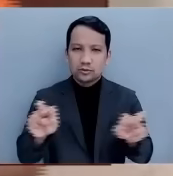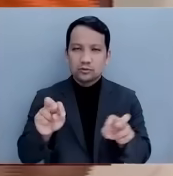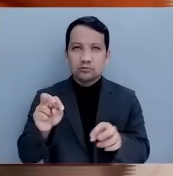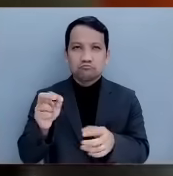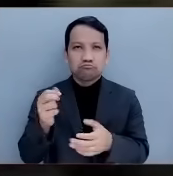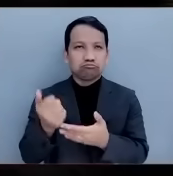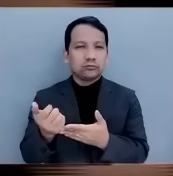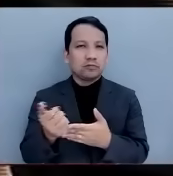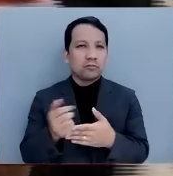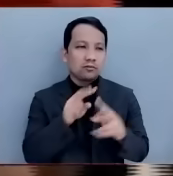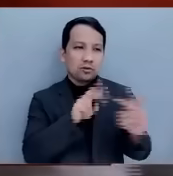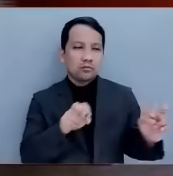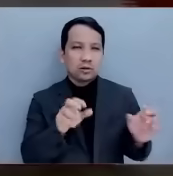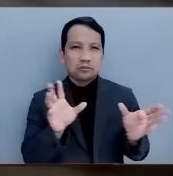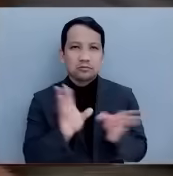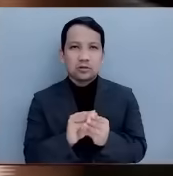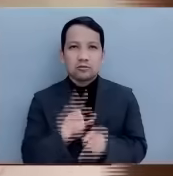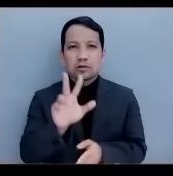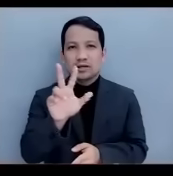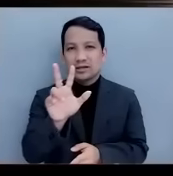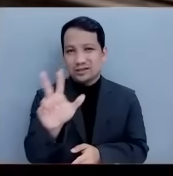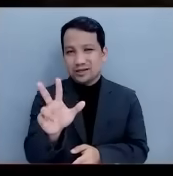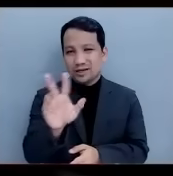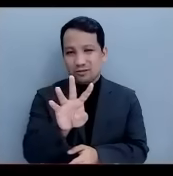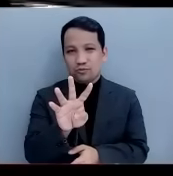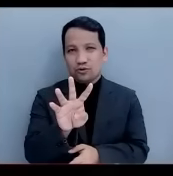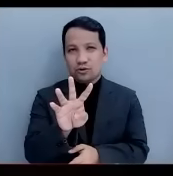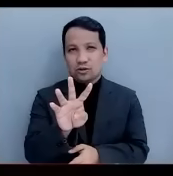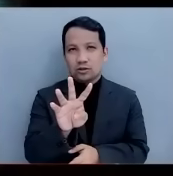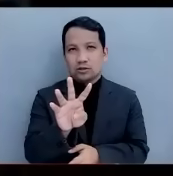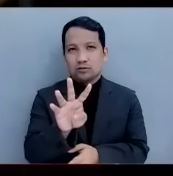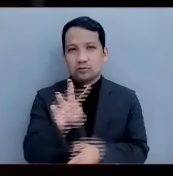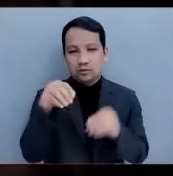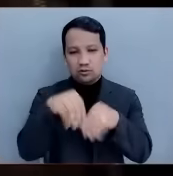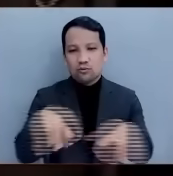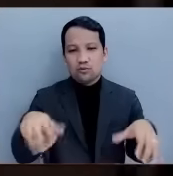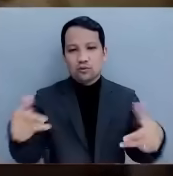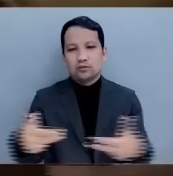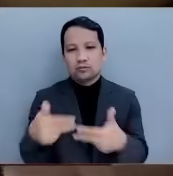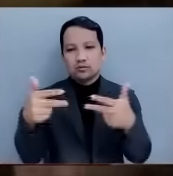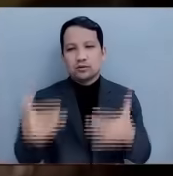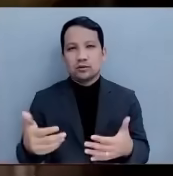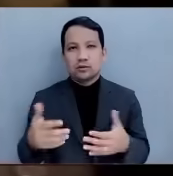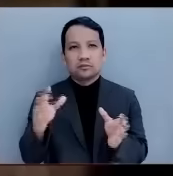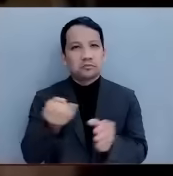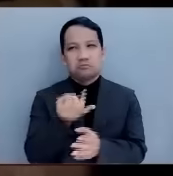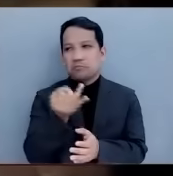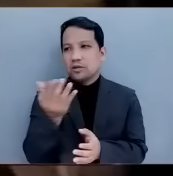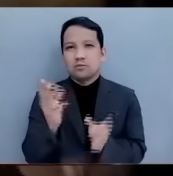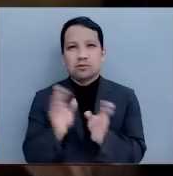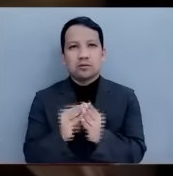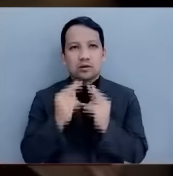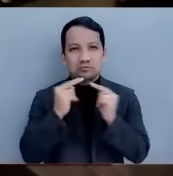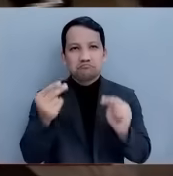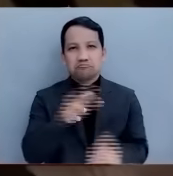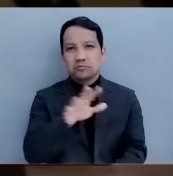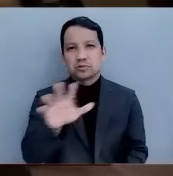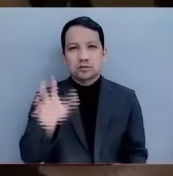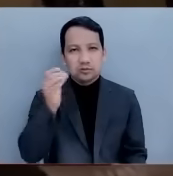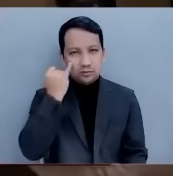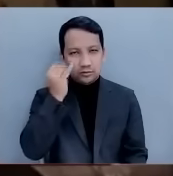pulisya, hindi bababa sa 34 ang bilang ng mga missing Sabongero. Nagbabalita mula sa Frontline,